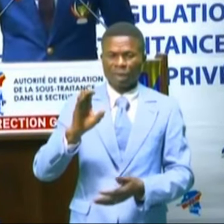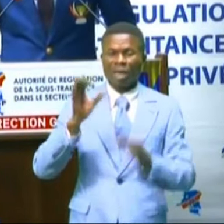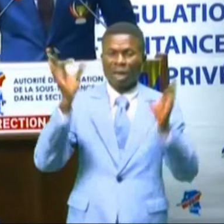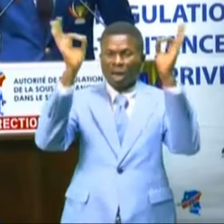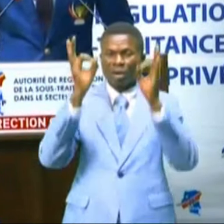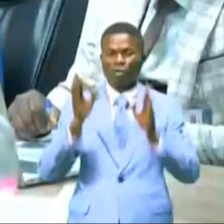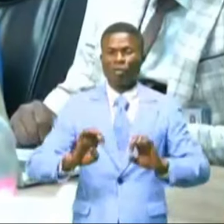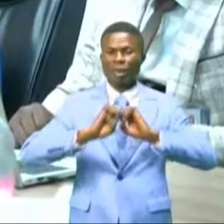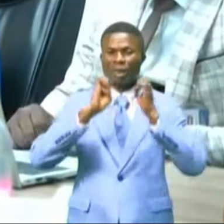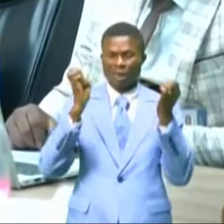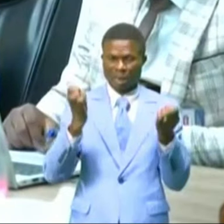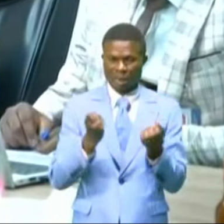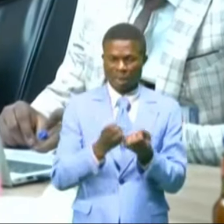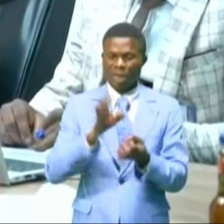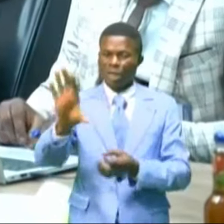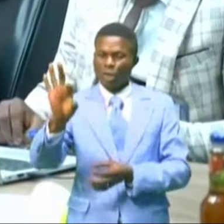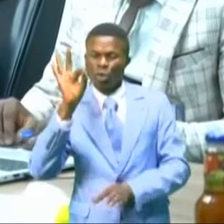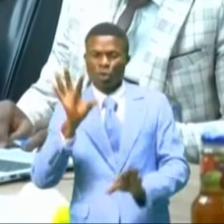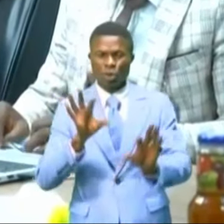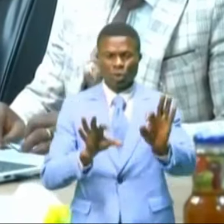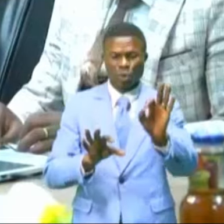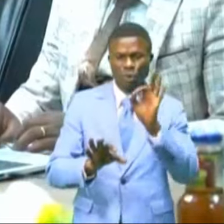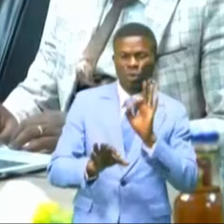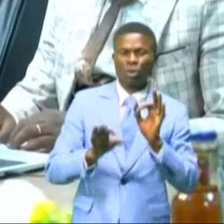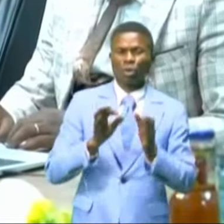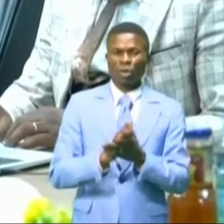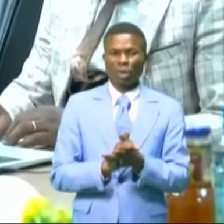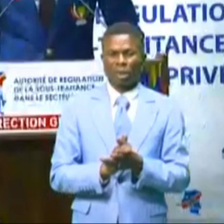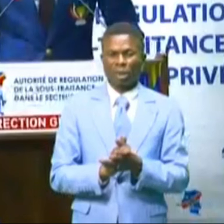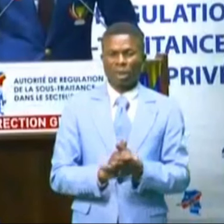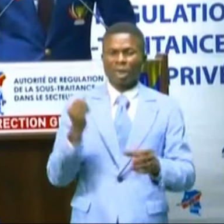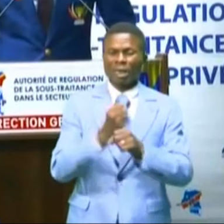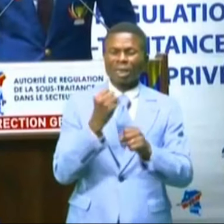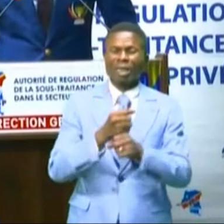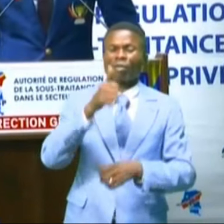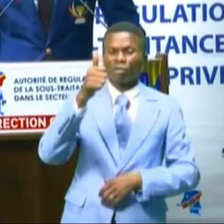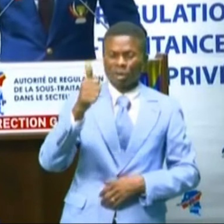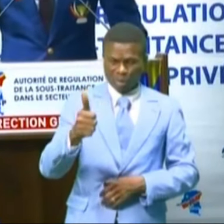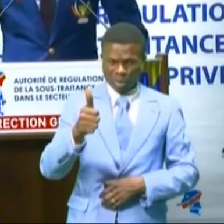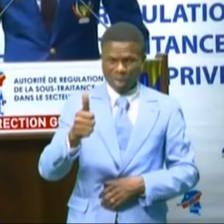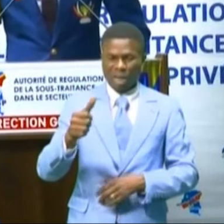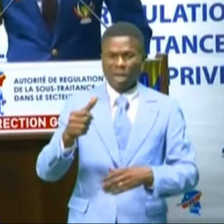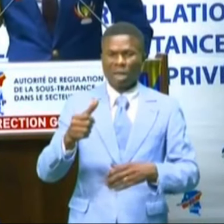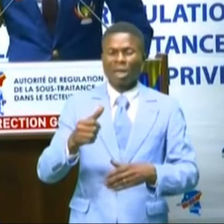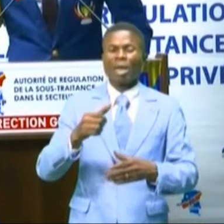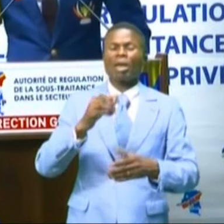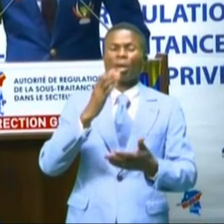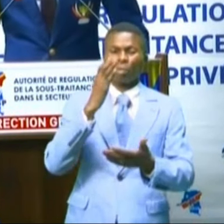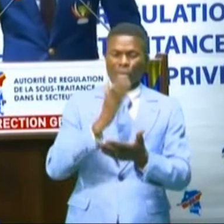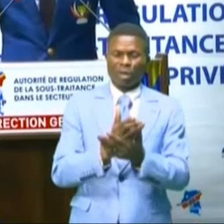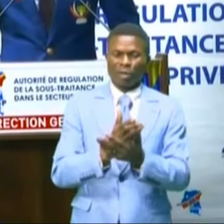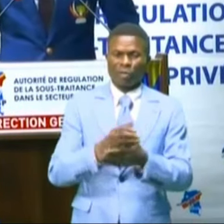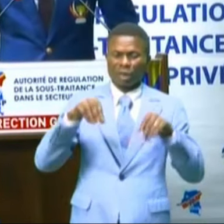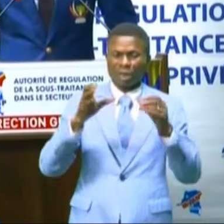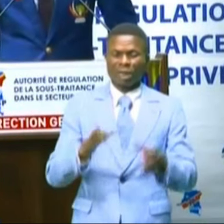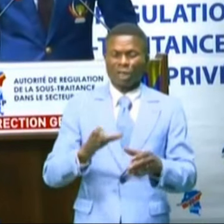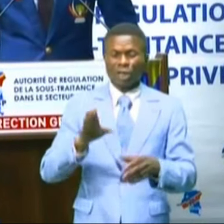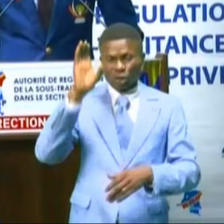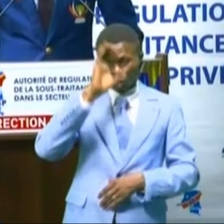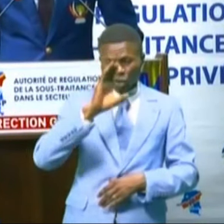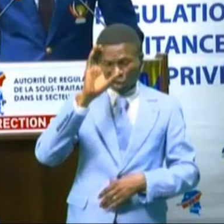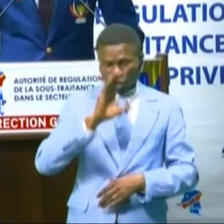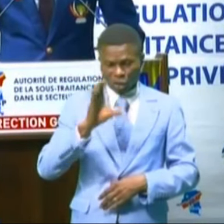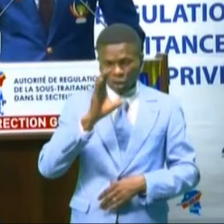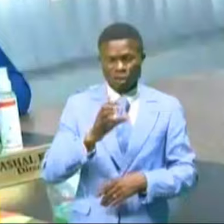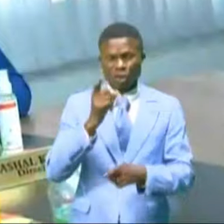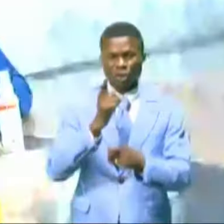pour sélectionner des bons sous-traitants. Ici, le combat que mène le président de la République,